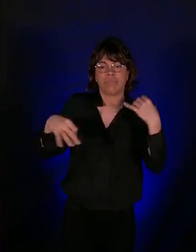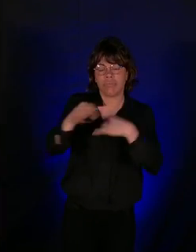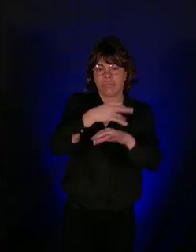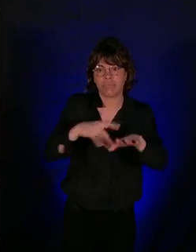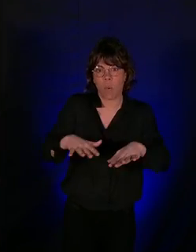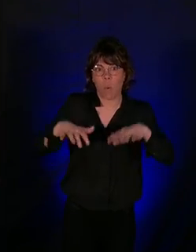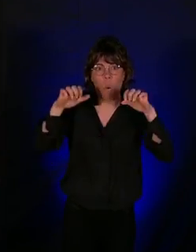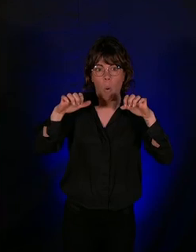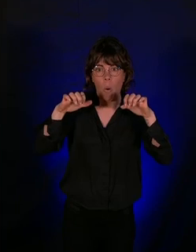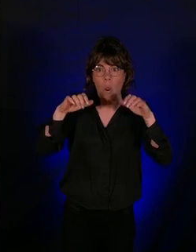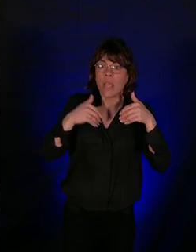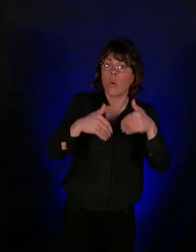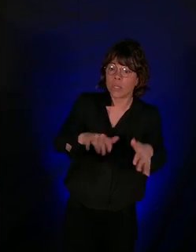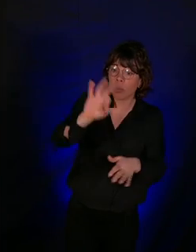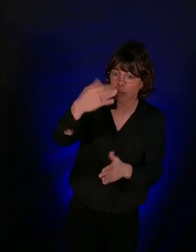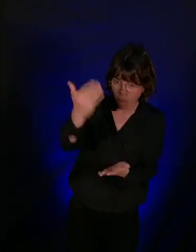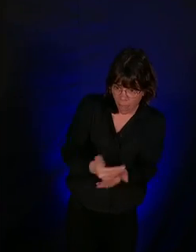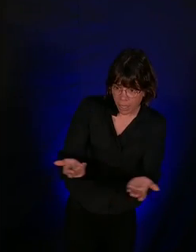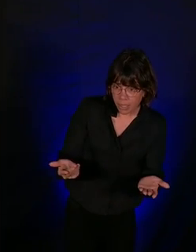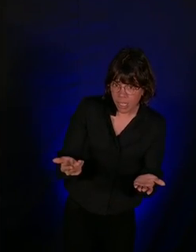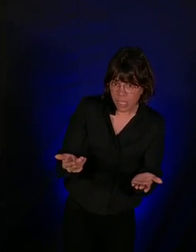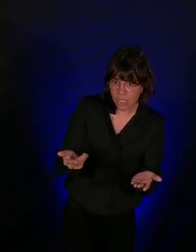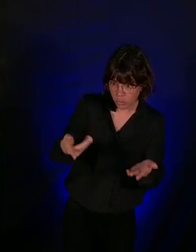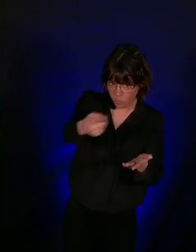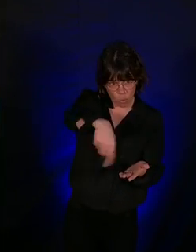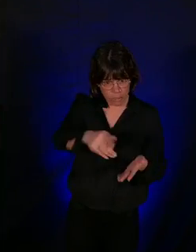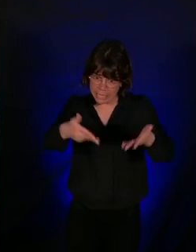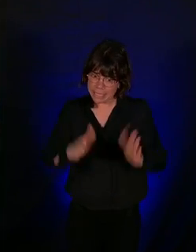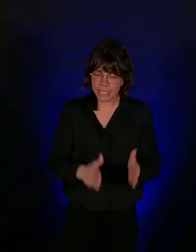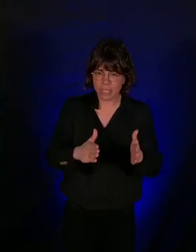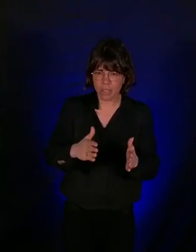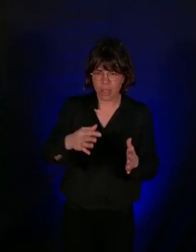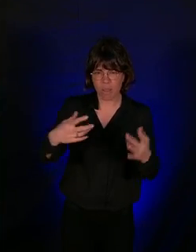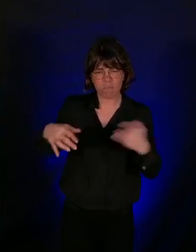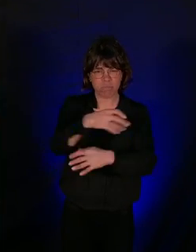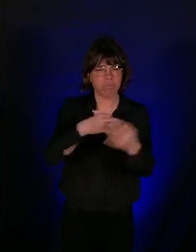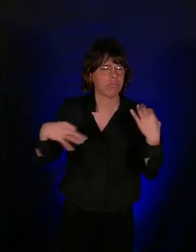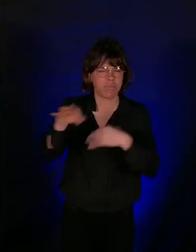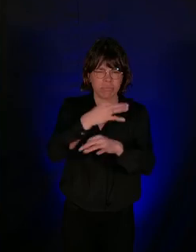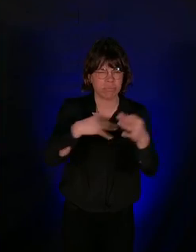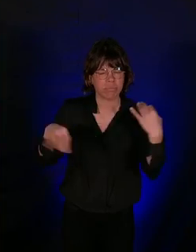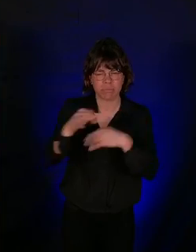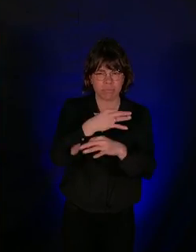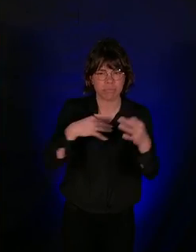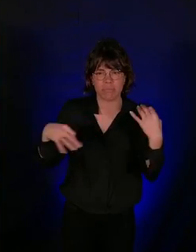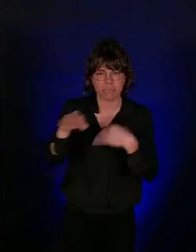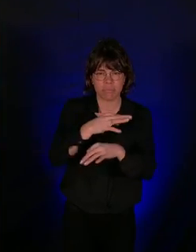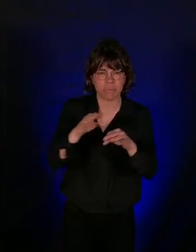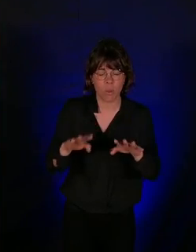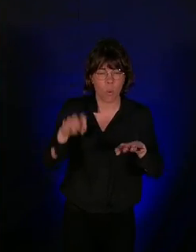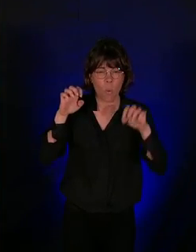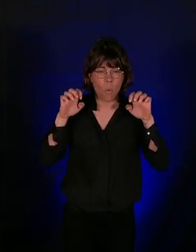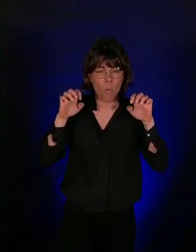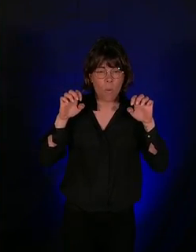lesom Contin qu' arrête c'est à vous de décidez il arr je terminerai par une dernière réflexionarrête la la camarade